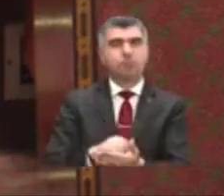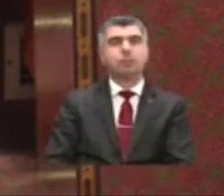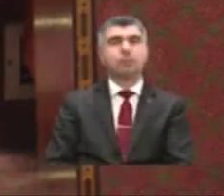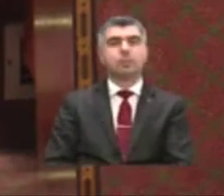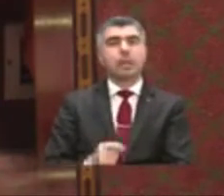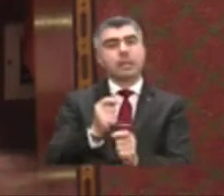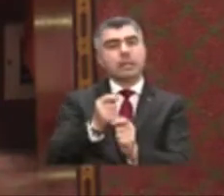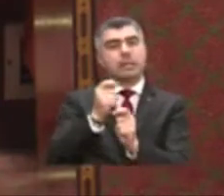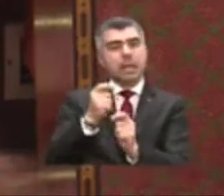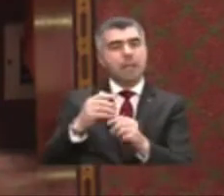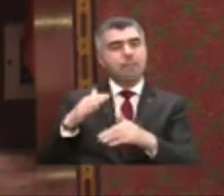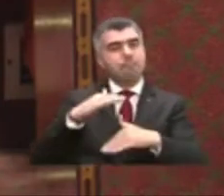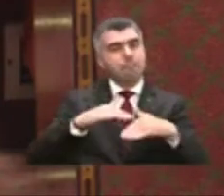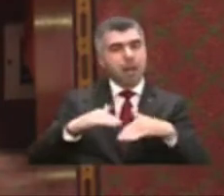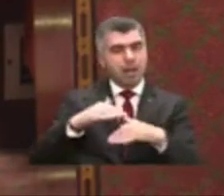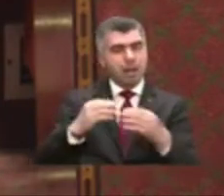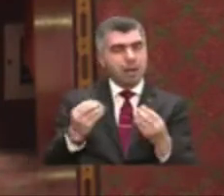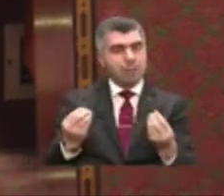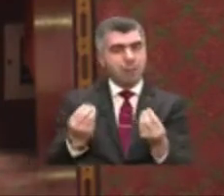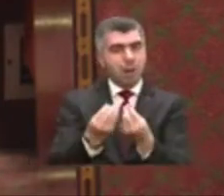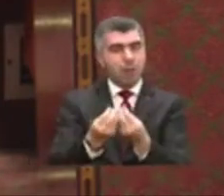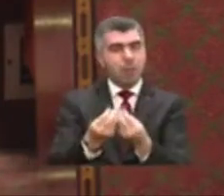والصيد البحري في إطار